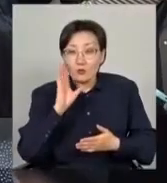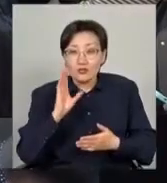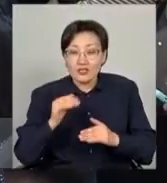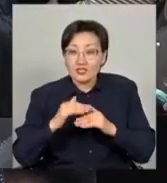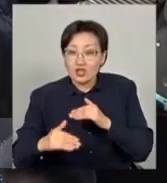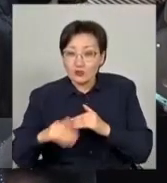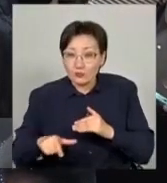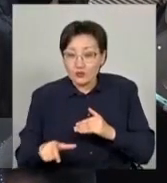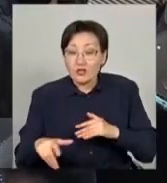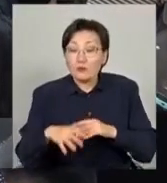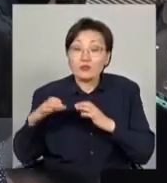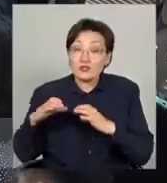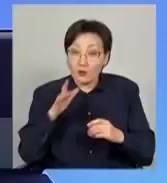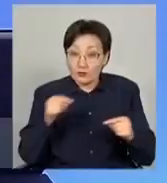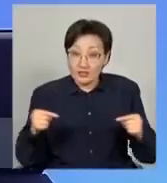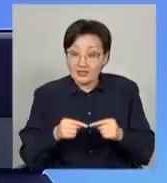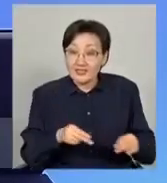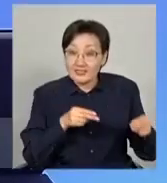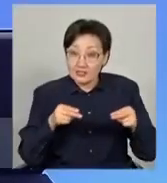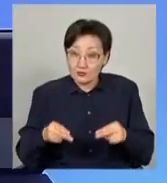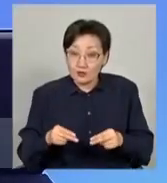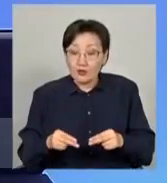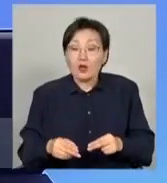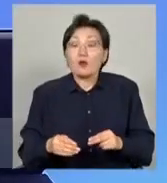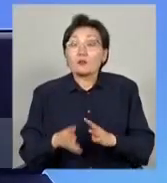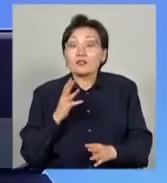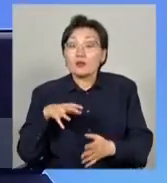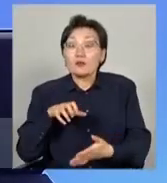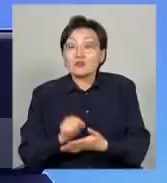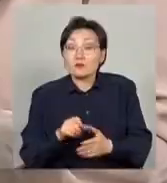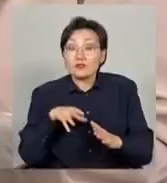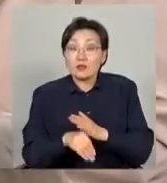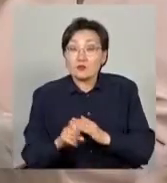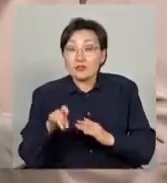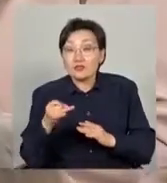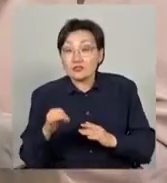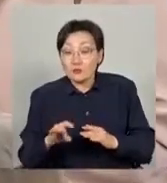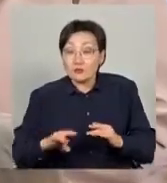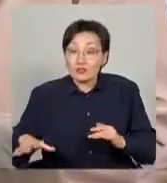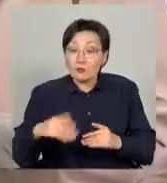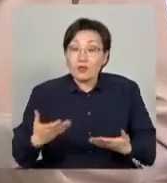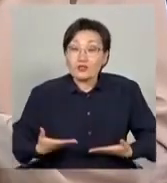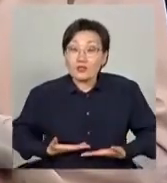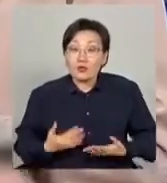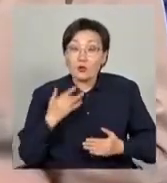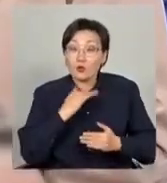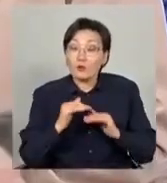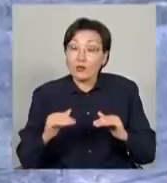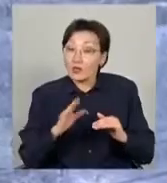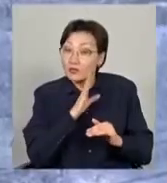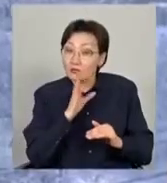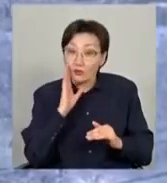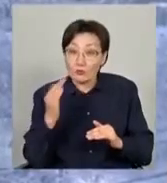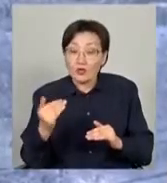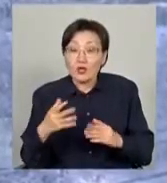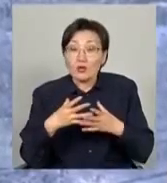тегіс жолдар, қоғамдық көліктің уақытылы келуі бар. Микрофонға кезек алғандардың бірі Ерменсай ықшамауданында тұратын мына көп балалы ана болды.